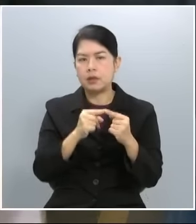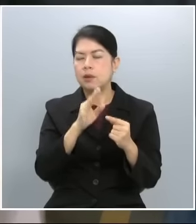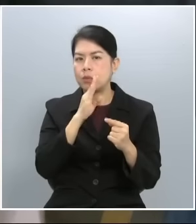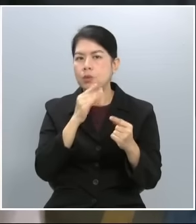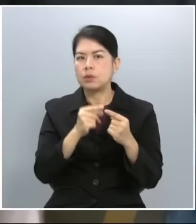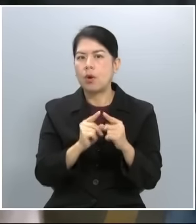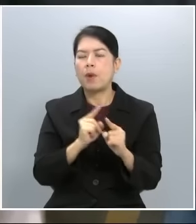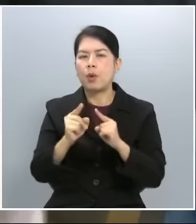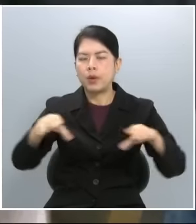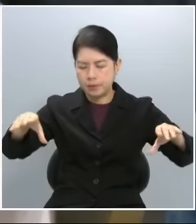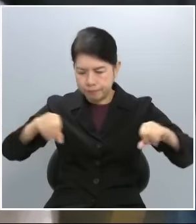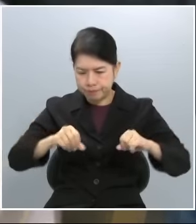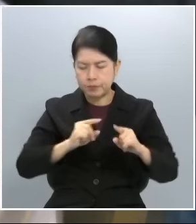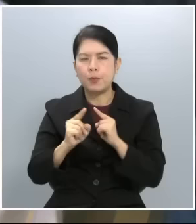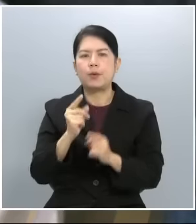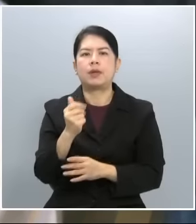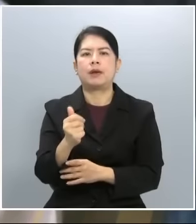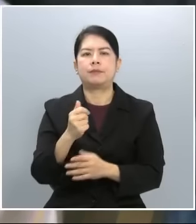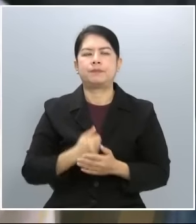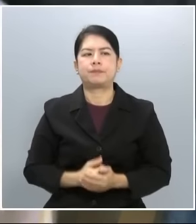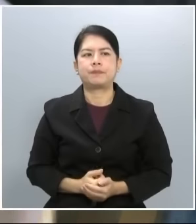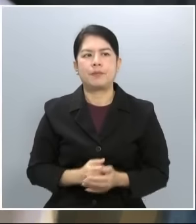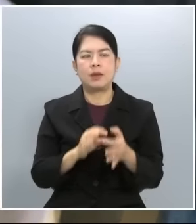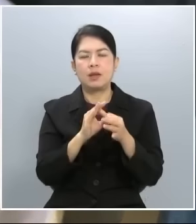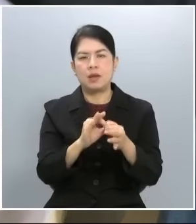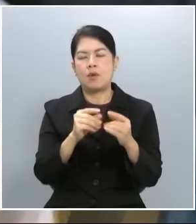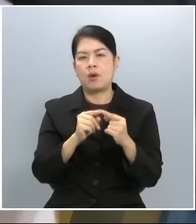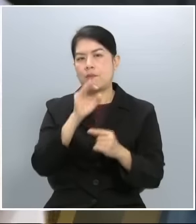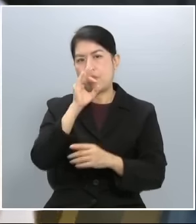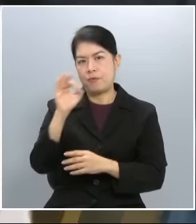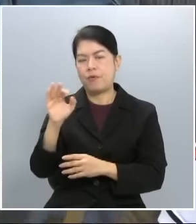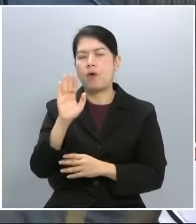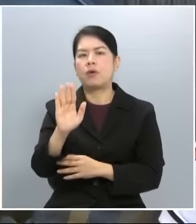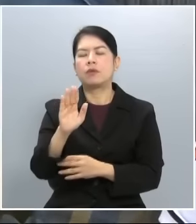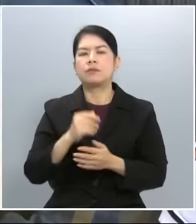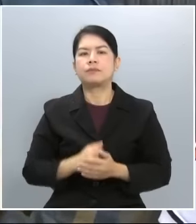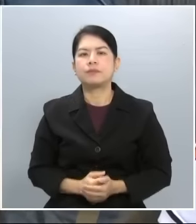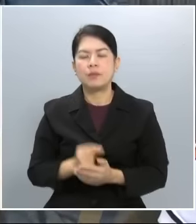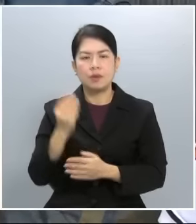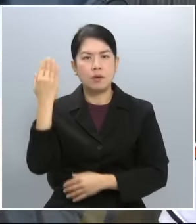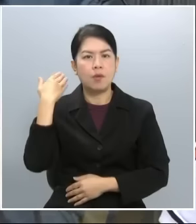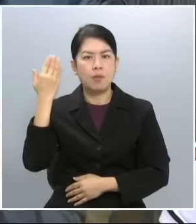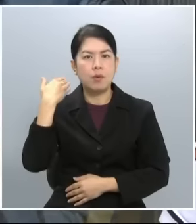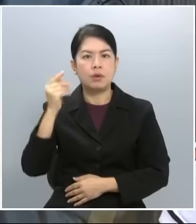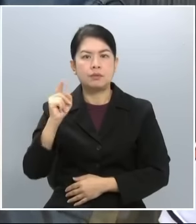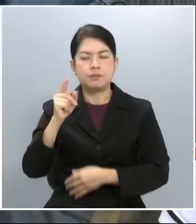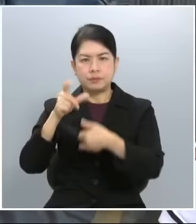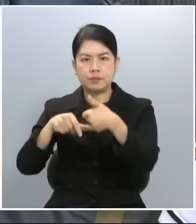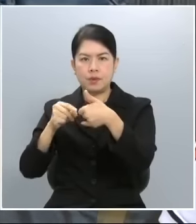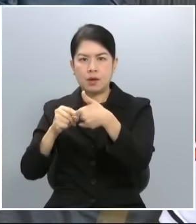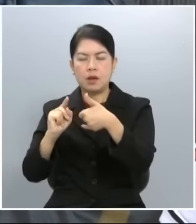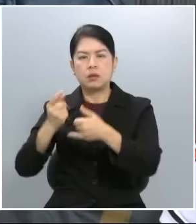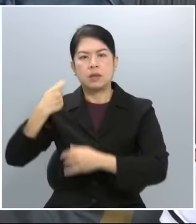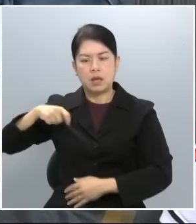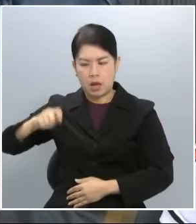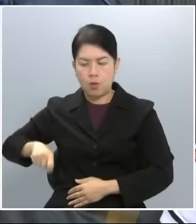านผู้ชมฮะนี่คือที่มาที่ไปซึ่งปรากฏว่าเมื่อวานนี้ฝ้าของทนายความของ